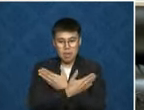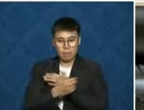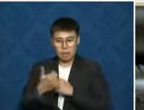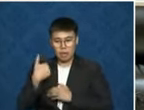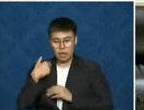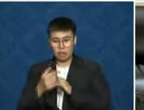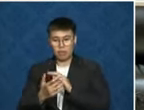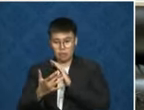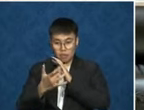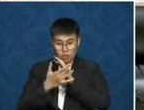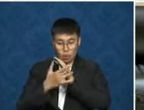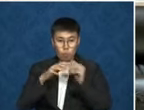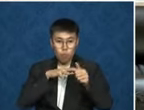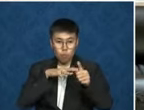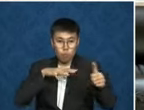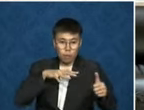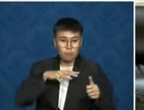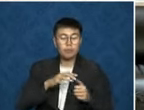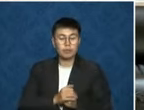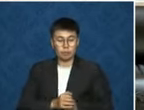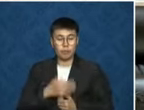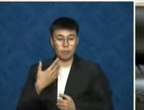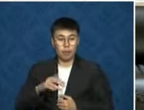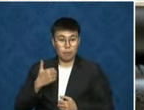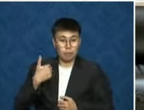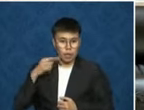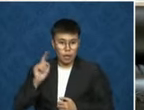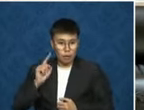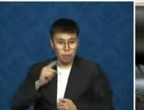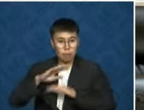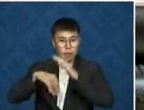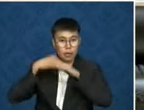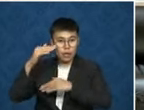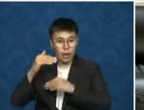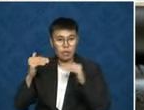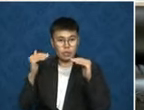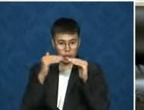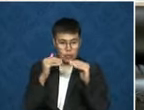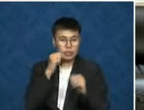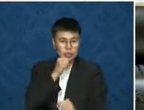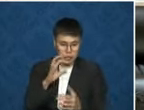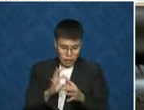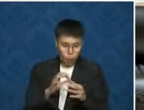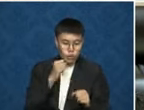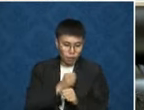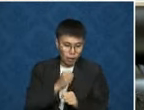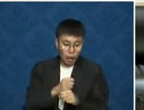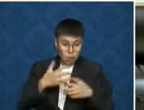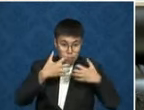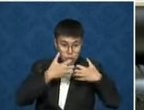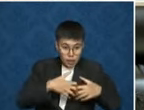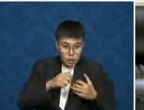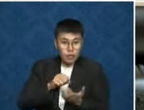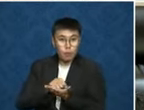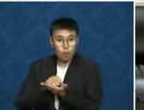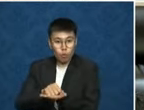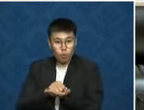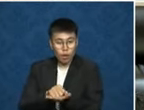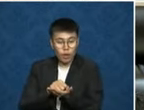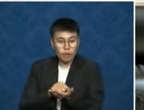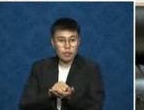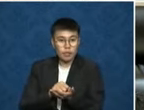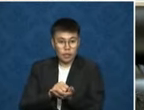การใช้เทคโนโลยีปัญญาประดิษฐ์เป็นเครื่องมือสำคัญในการพัฒนาประสิทธิภาพในการทำงานการผลิตและการบริการเพื่อก้